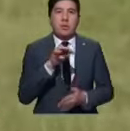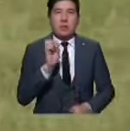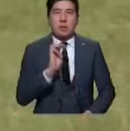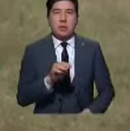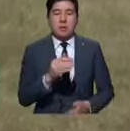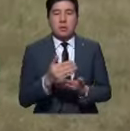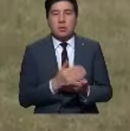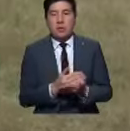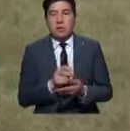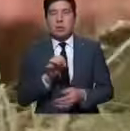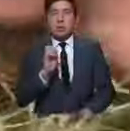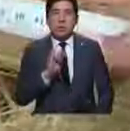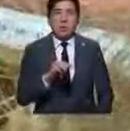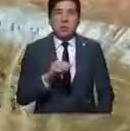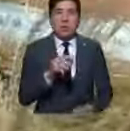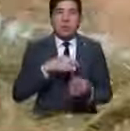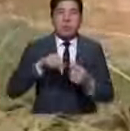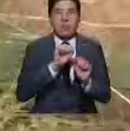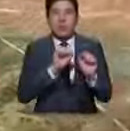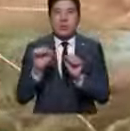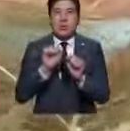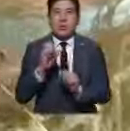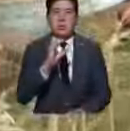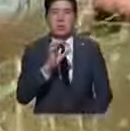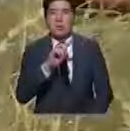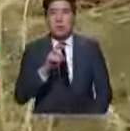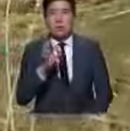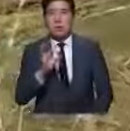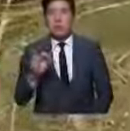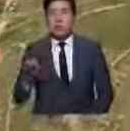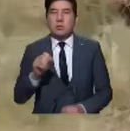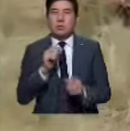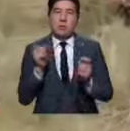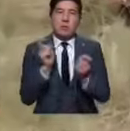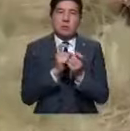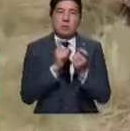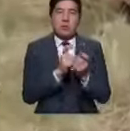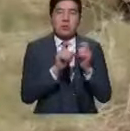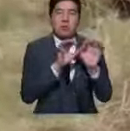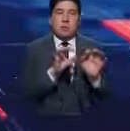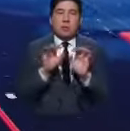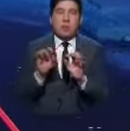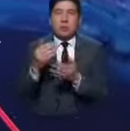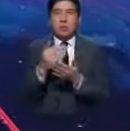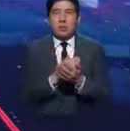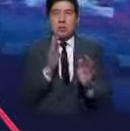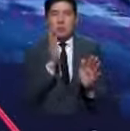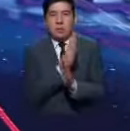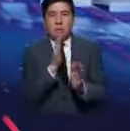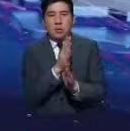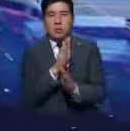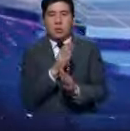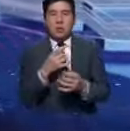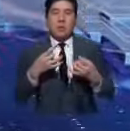лет является активным зоозащитником, который на мировом уровне борется за сохранение окружающей среды.